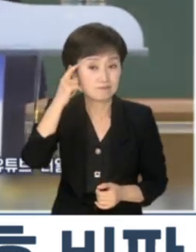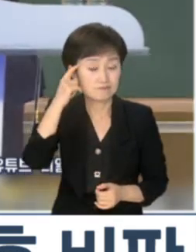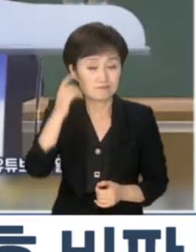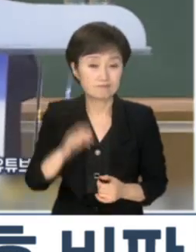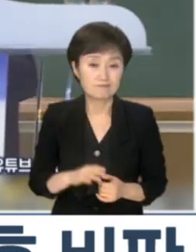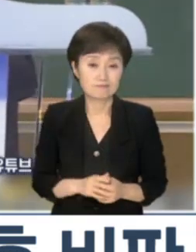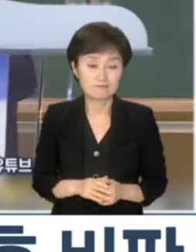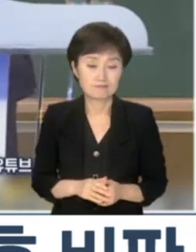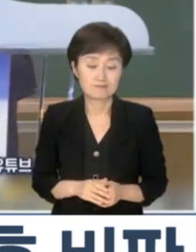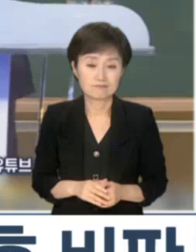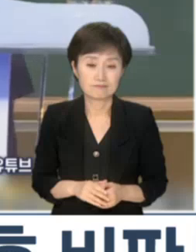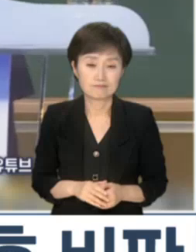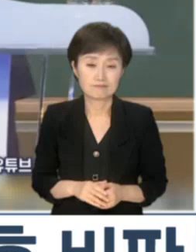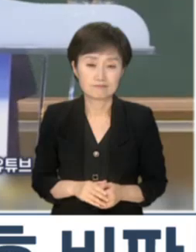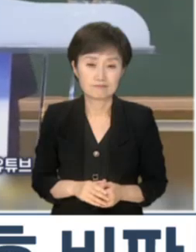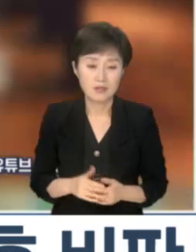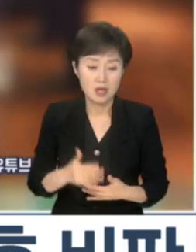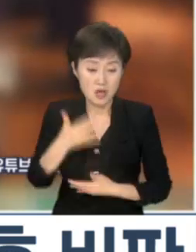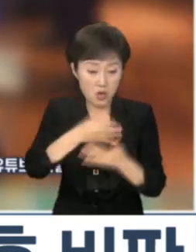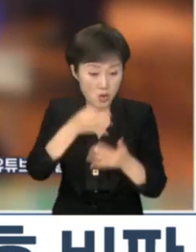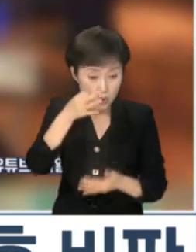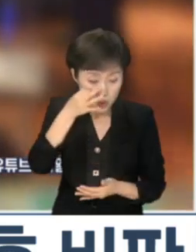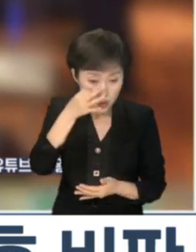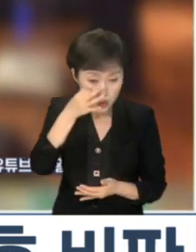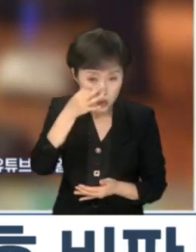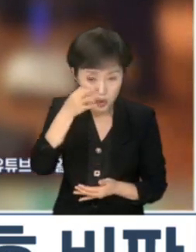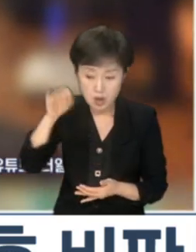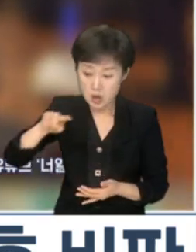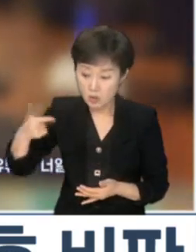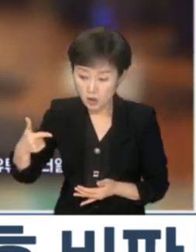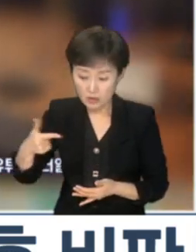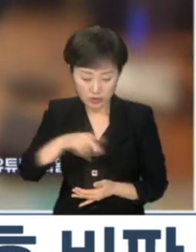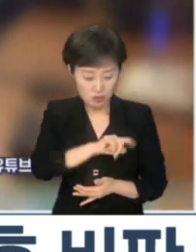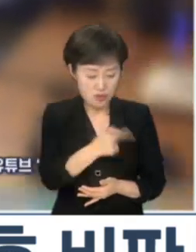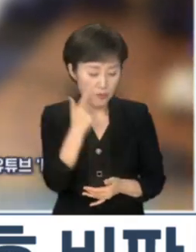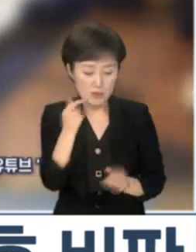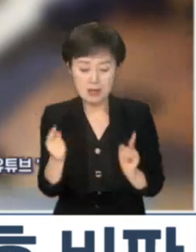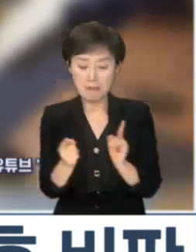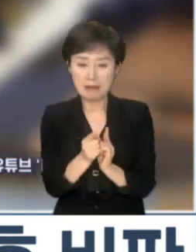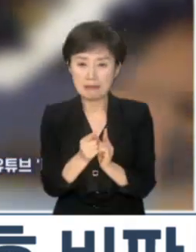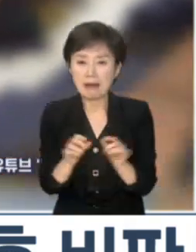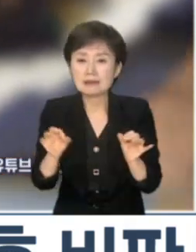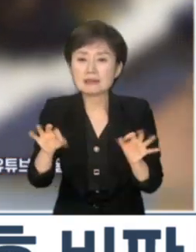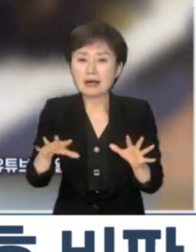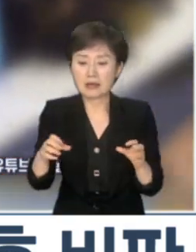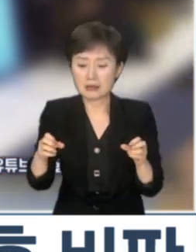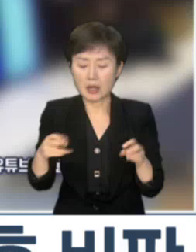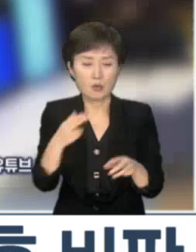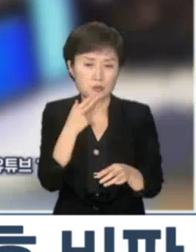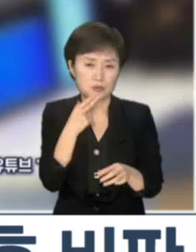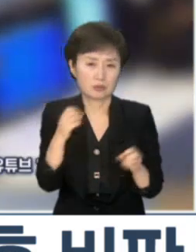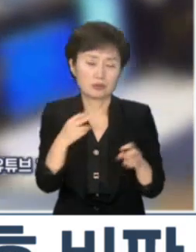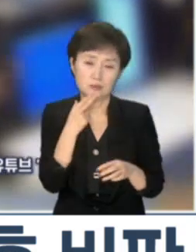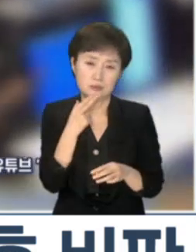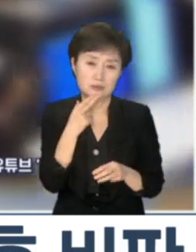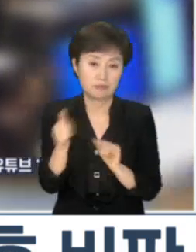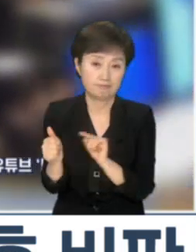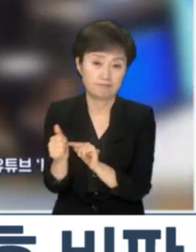그 비디오로 보면은 정광훈 목사와 만난 거는 불과 몇 초에 불과합니다. 그런데 거기서 무슨 대화를 나누겠습니까? 그리고